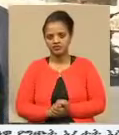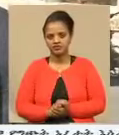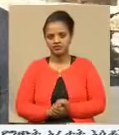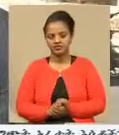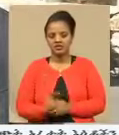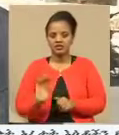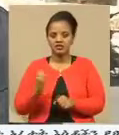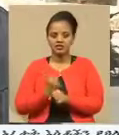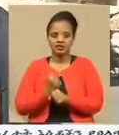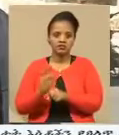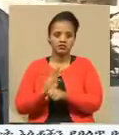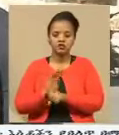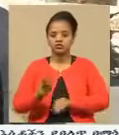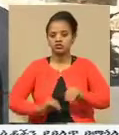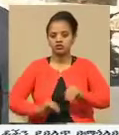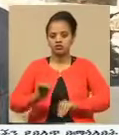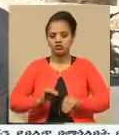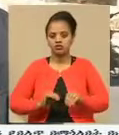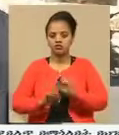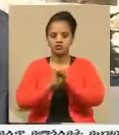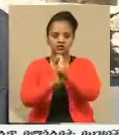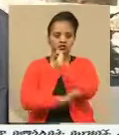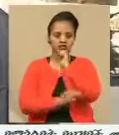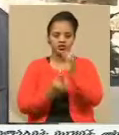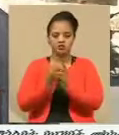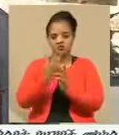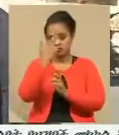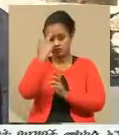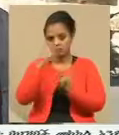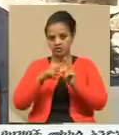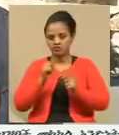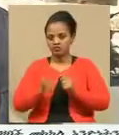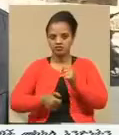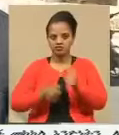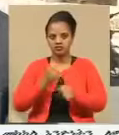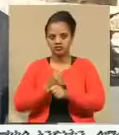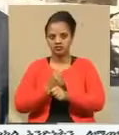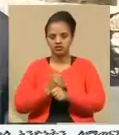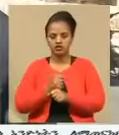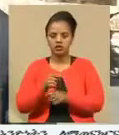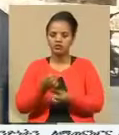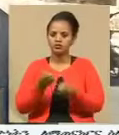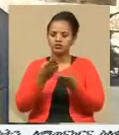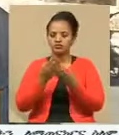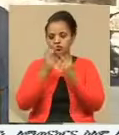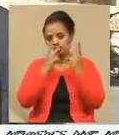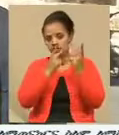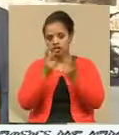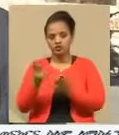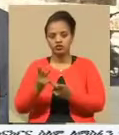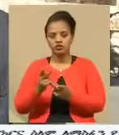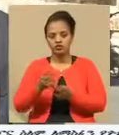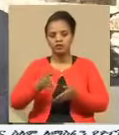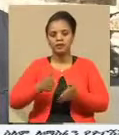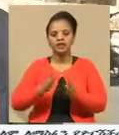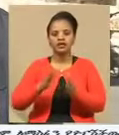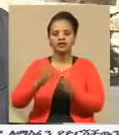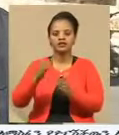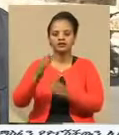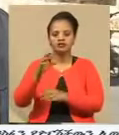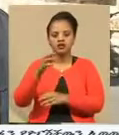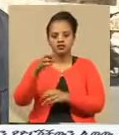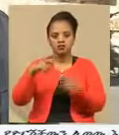የቢዝነስ እንቅስቃሴው በመሰረተ ልማት ምክንያት በጣም ተጧጥፏል። እዚህ አብዛኞቹ ያየናቸው የመንገድ ዳር መብራቶች